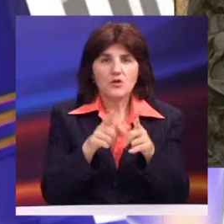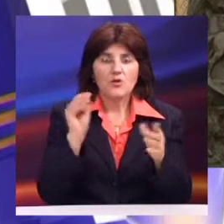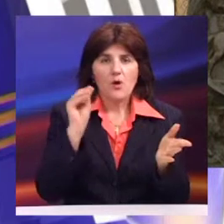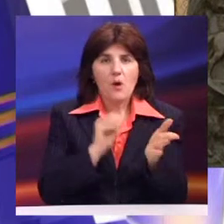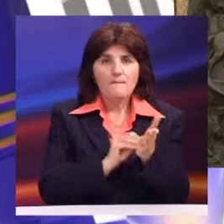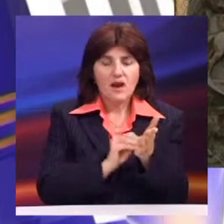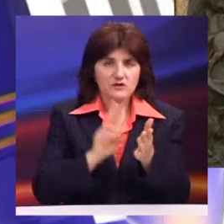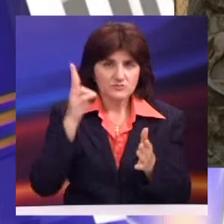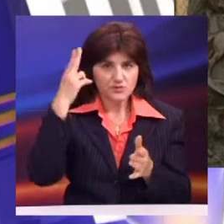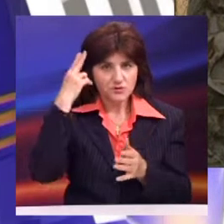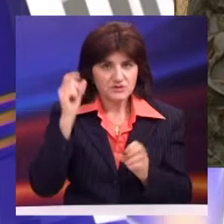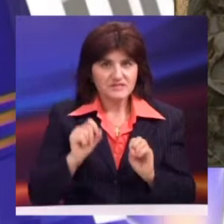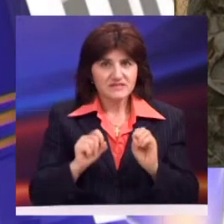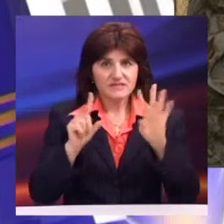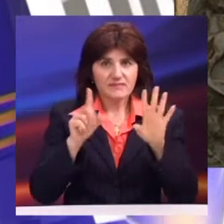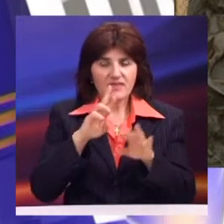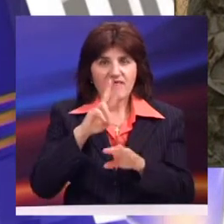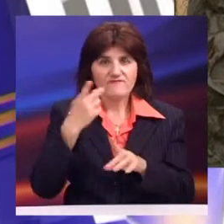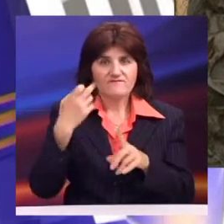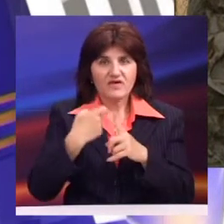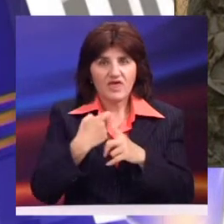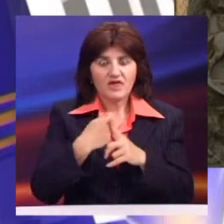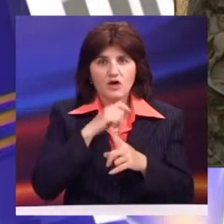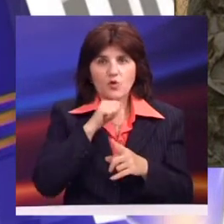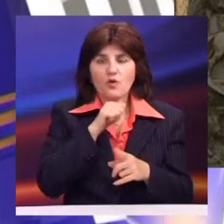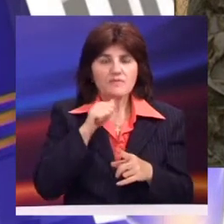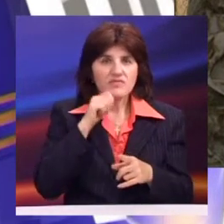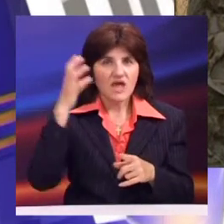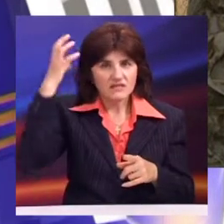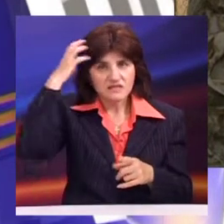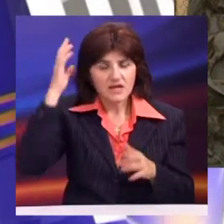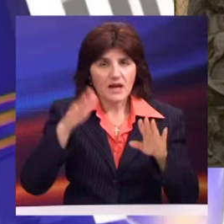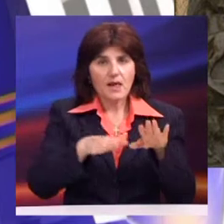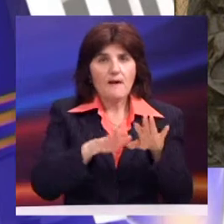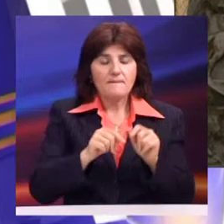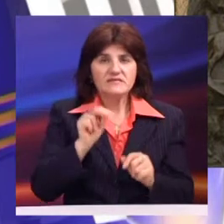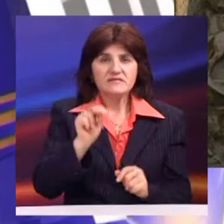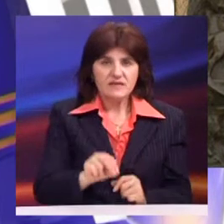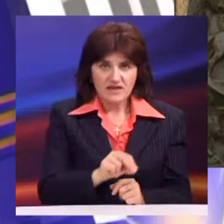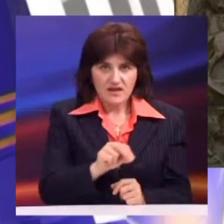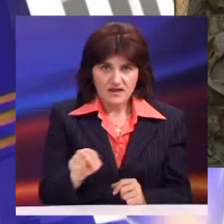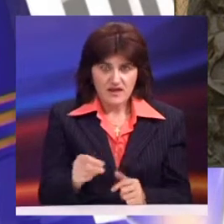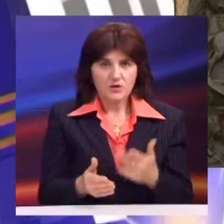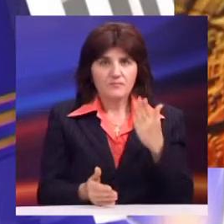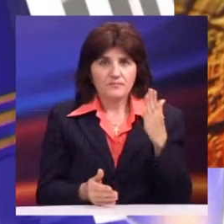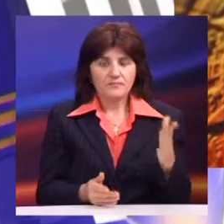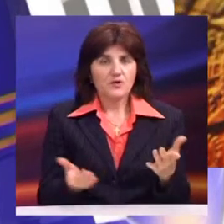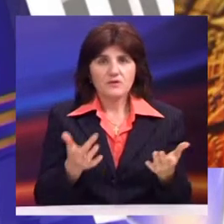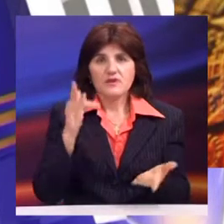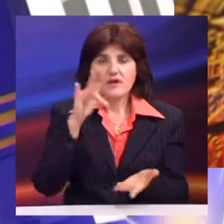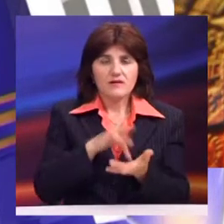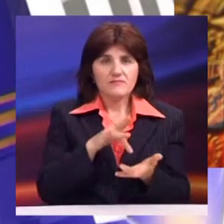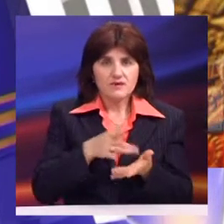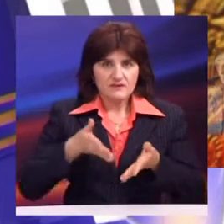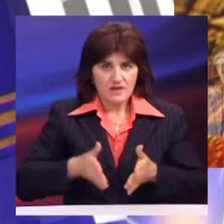obeležavanju 17 vekova od donošenja Milanskog edikta kojim je car Konstantin priznao hrišćanstvo kao religiju. Tim povodom je u rodnom